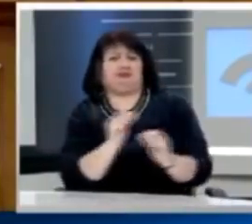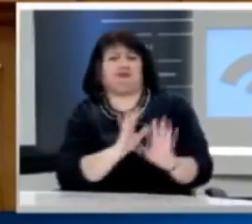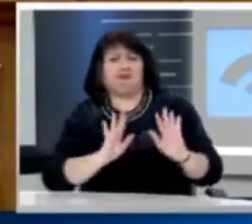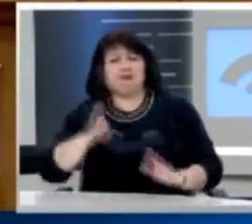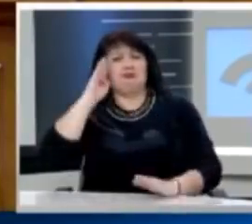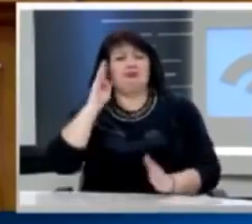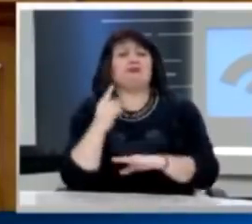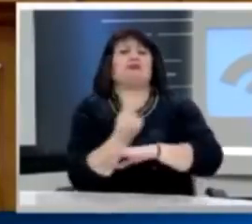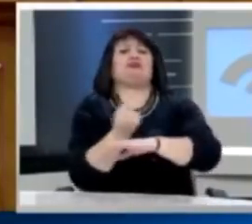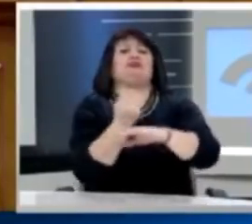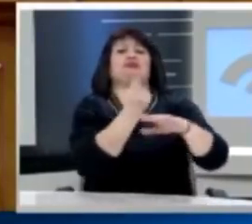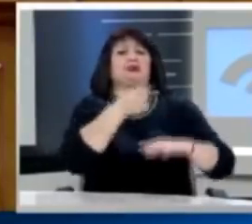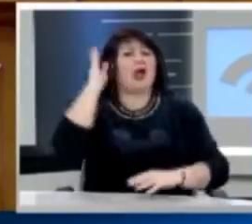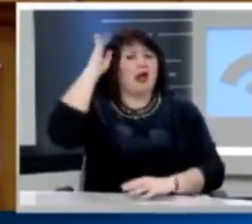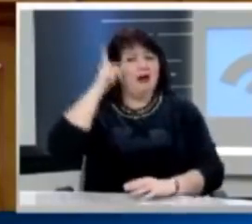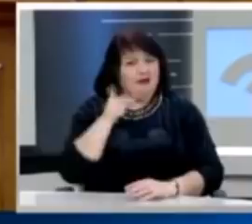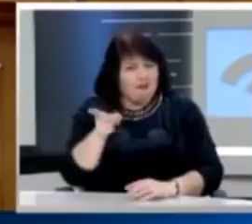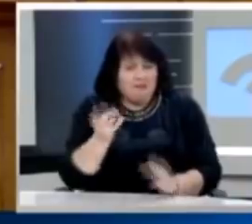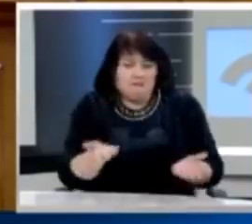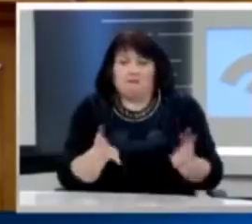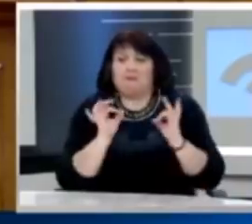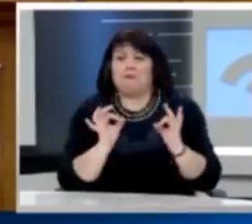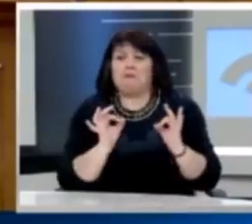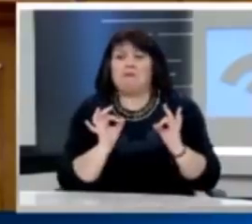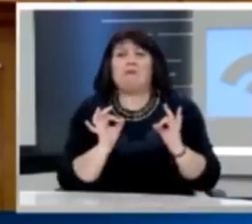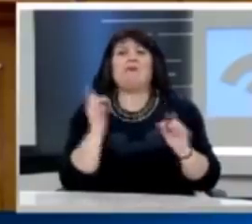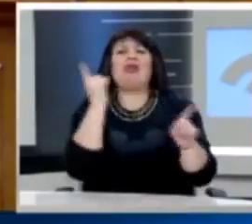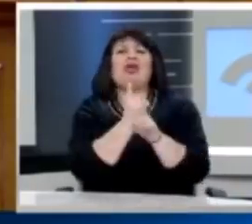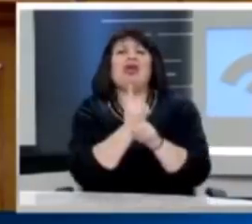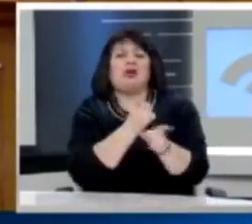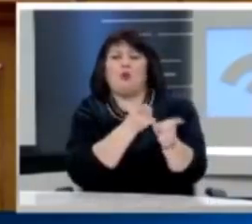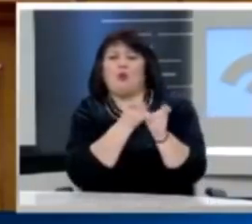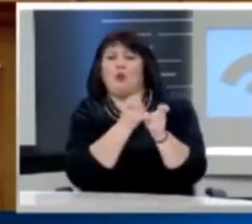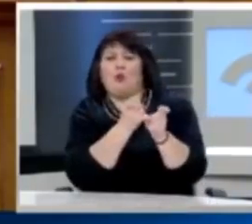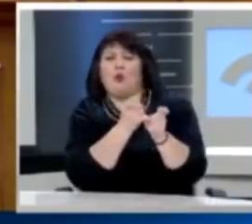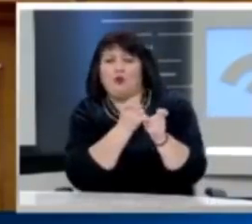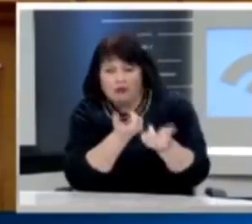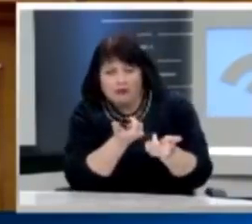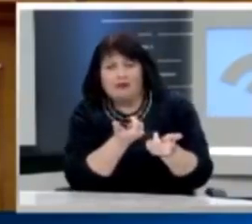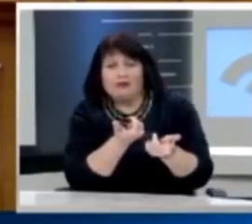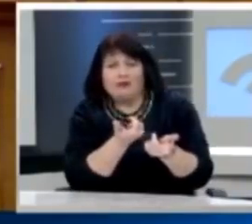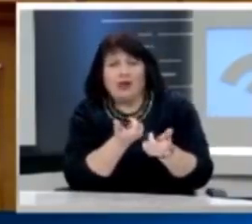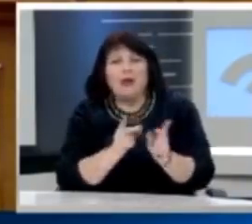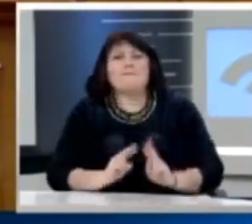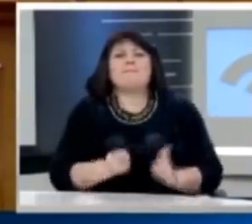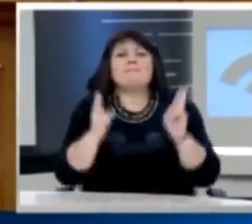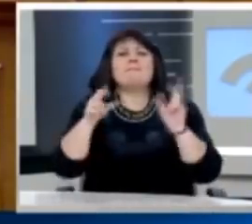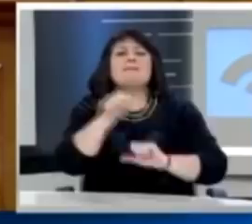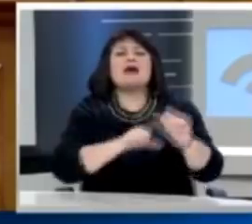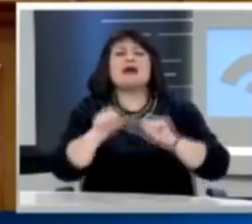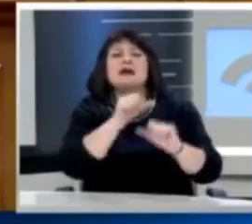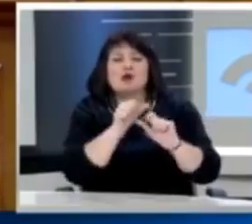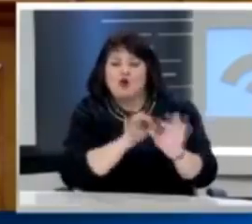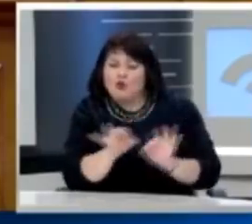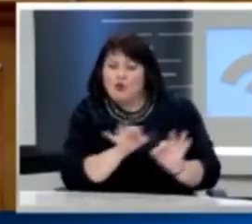αμερικάνικων ελικοπτέρων στην Αλεξανδρούπολη, ακόμα και τη μεταφορά ειδικών όπλων ανάμεσά τους και πυρηνικών σχεδιάζεται στον